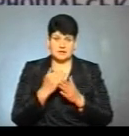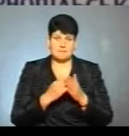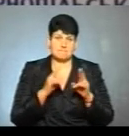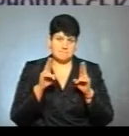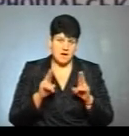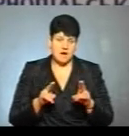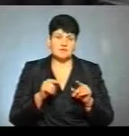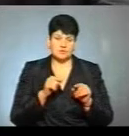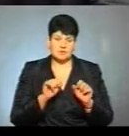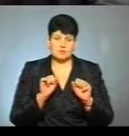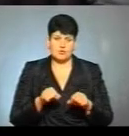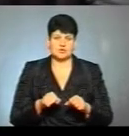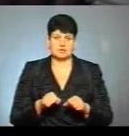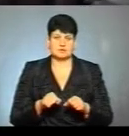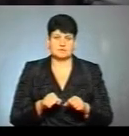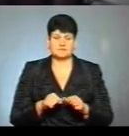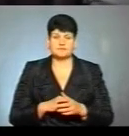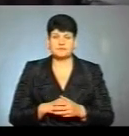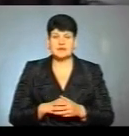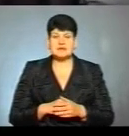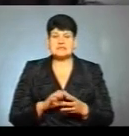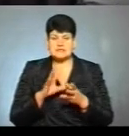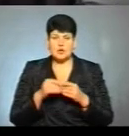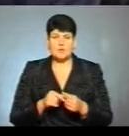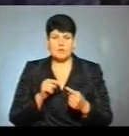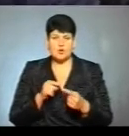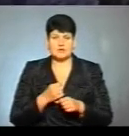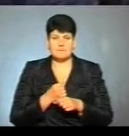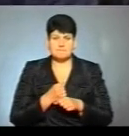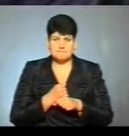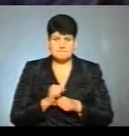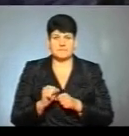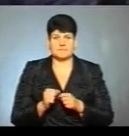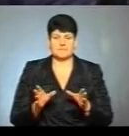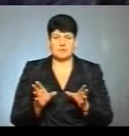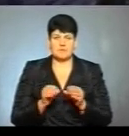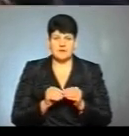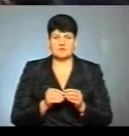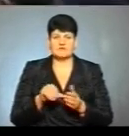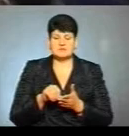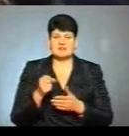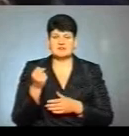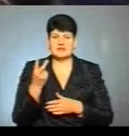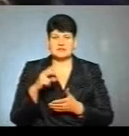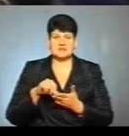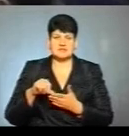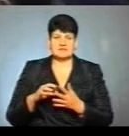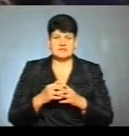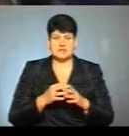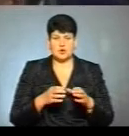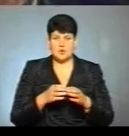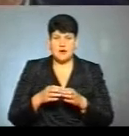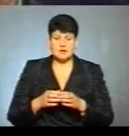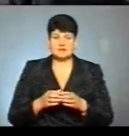правила, і тоді можна вже. Загалом проти примусового об'єднання громад виступили 12 представників сіл і громад.